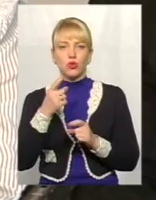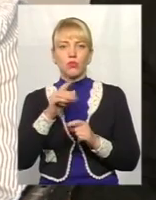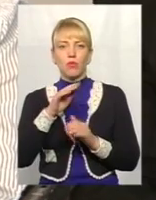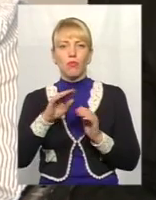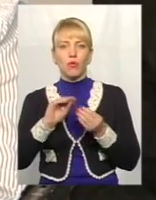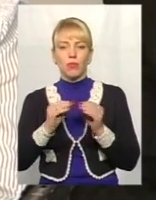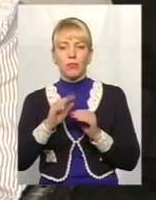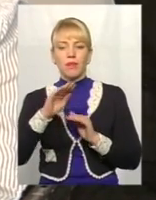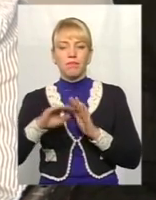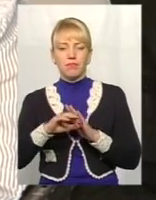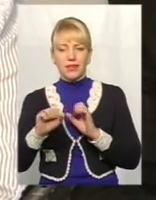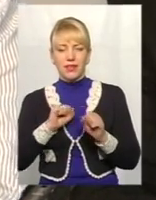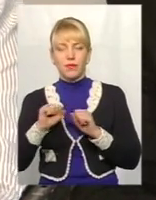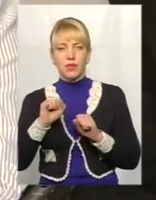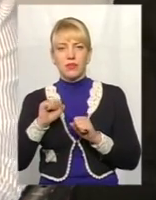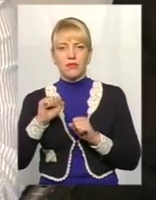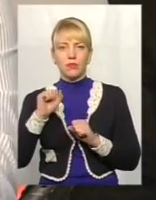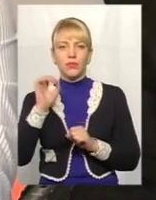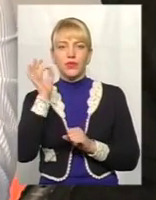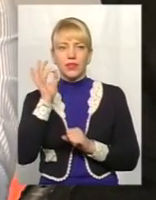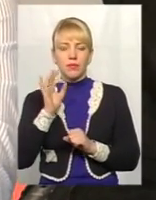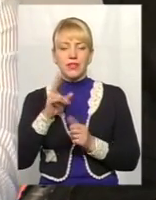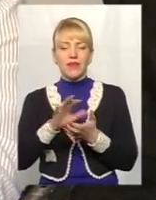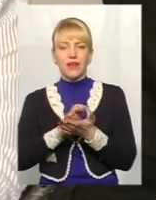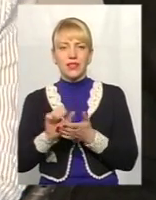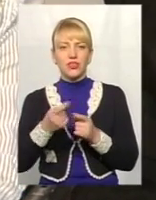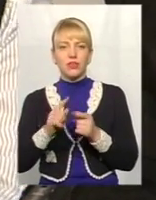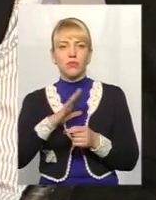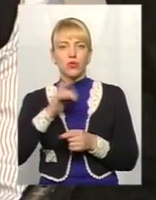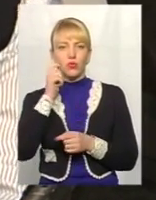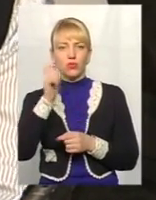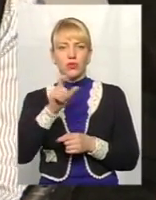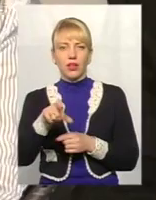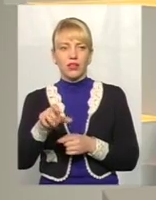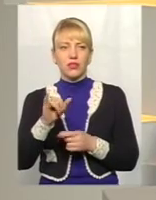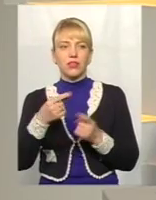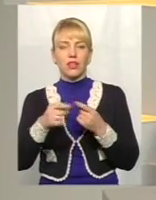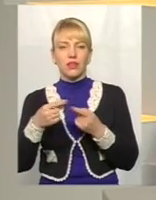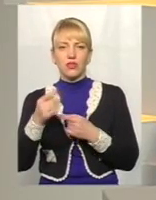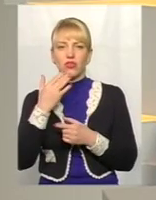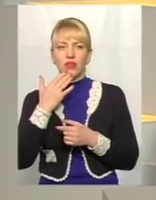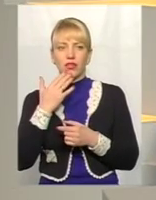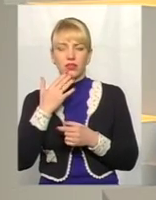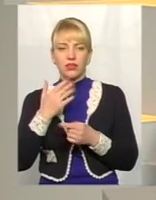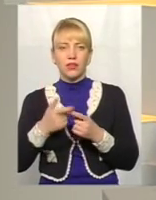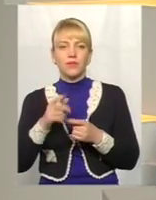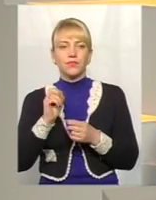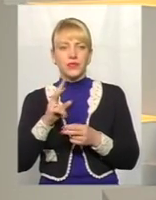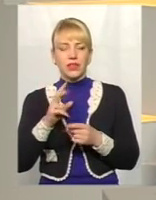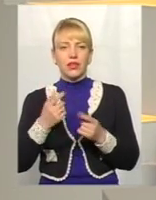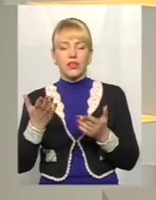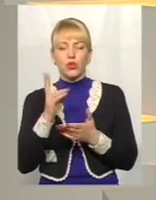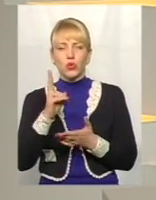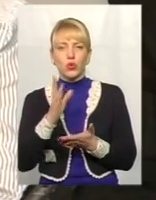керівництвом німців, а нищили люди, українці, які і інші нації, національності, які